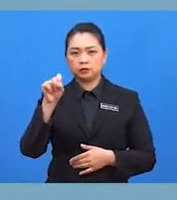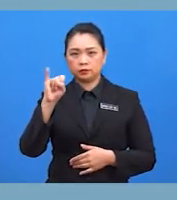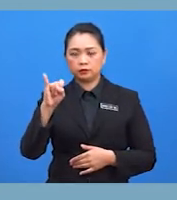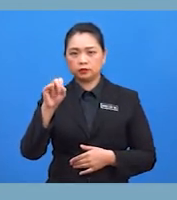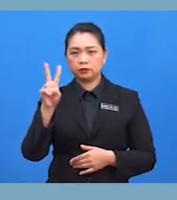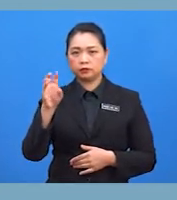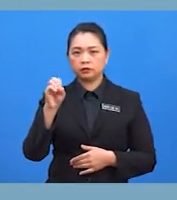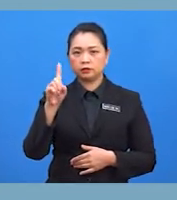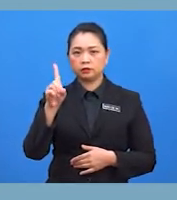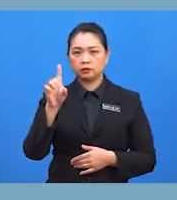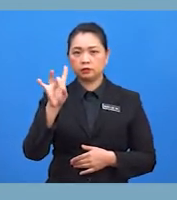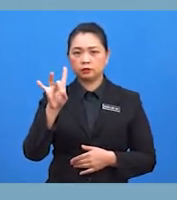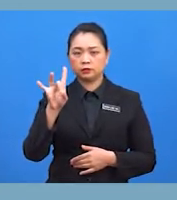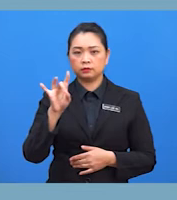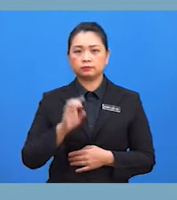111.5 tolak